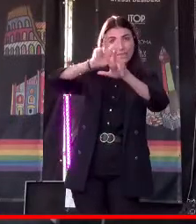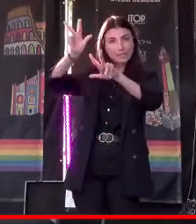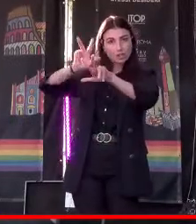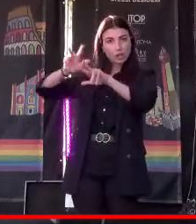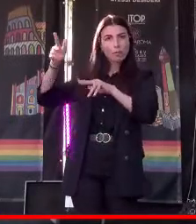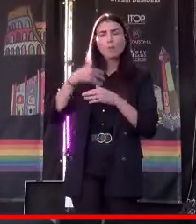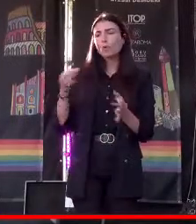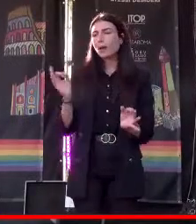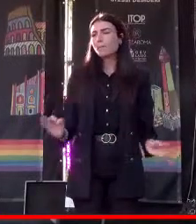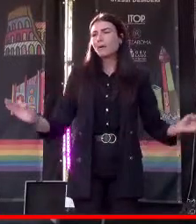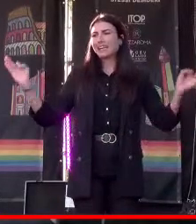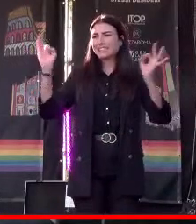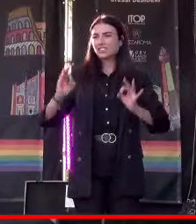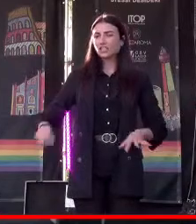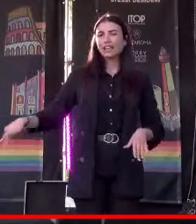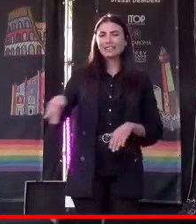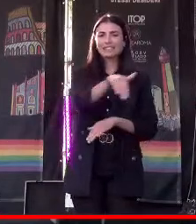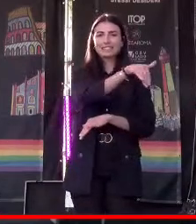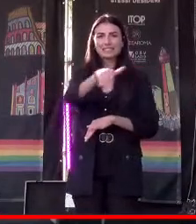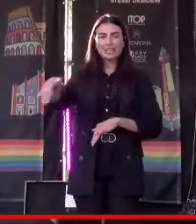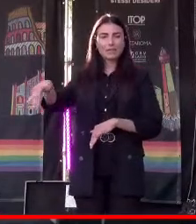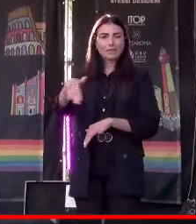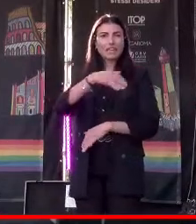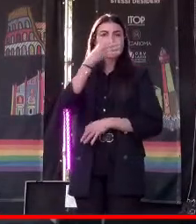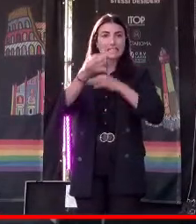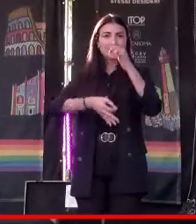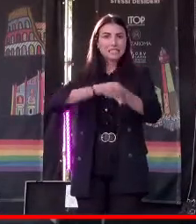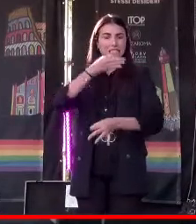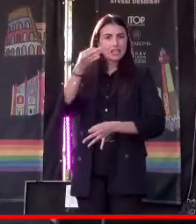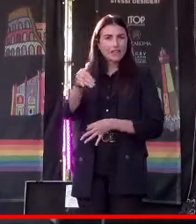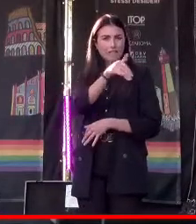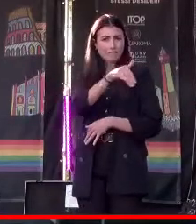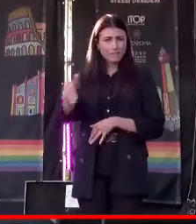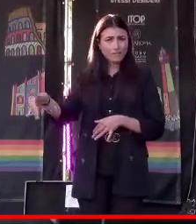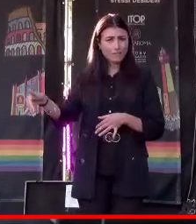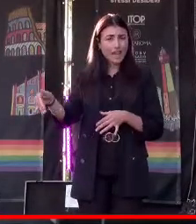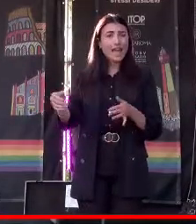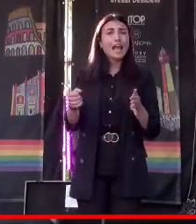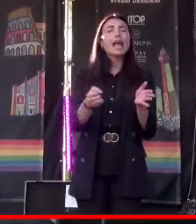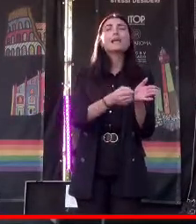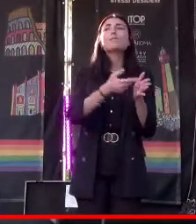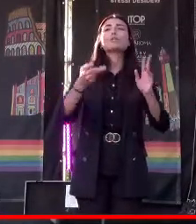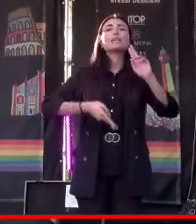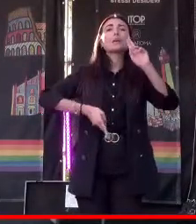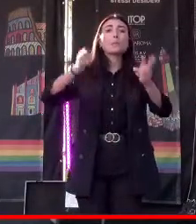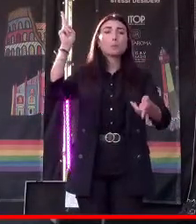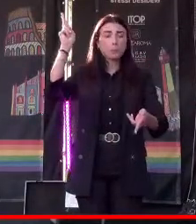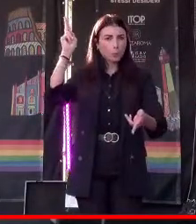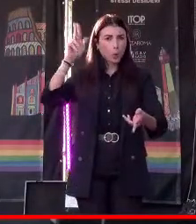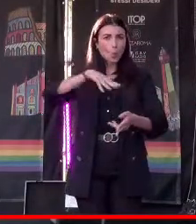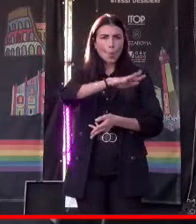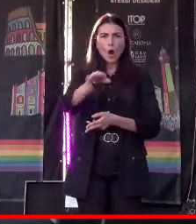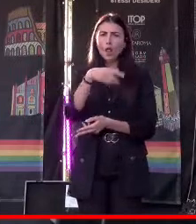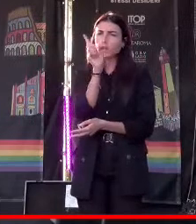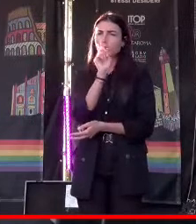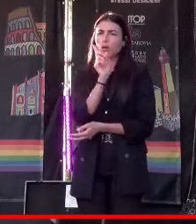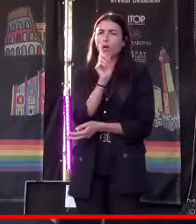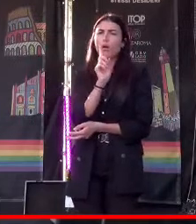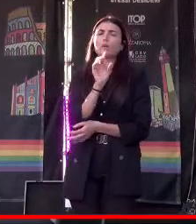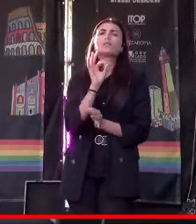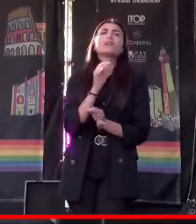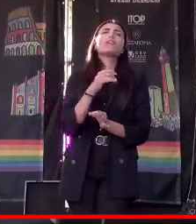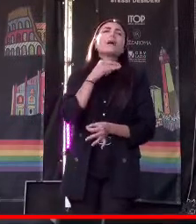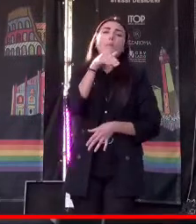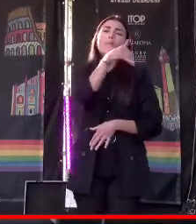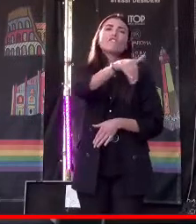una passeggiata in una via che non vuole assolutamente essere la via più importante del quartiere dove la facciamo, ma semplicemente